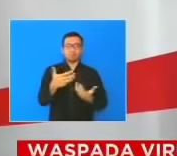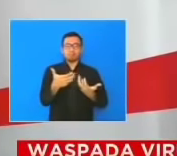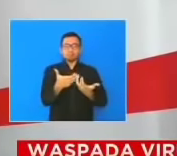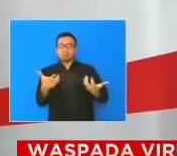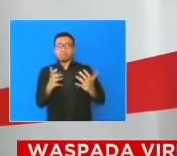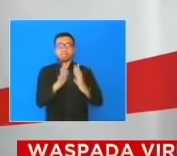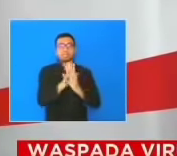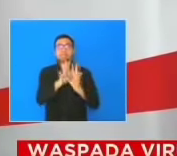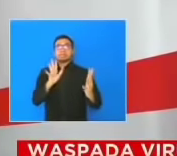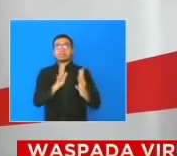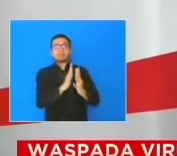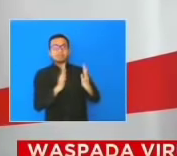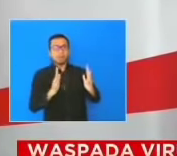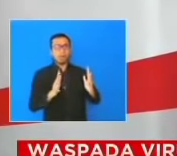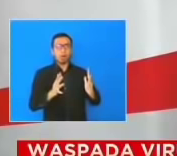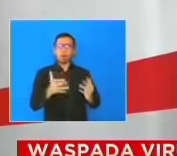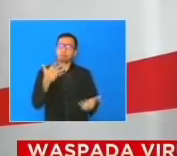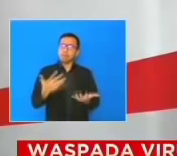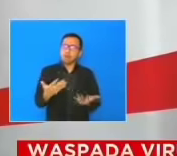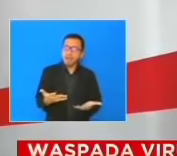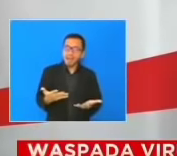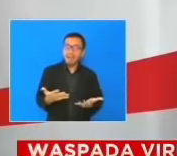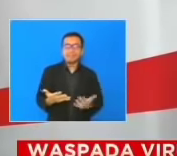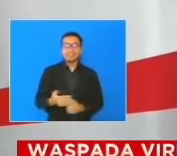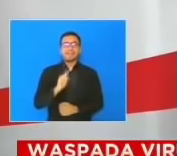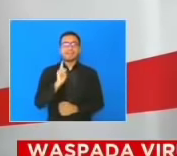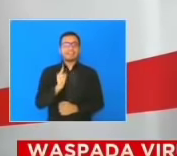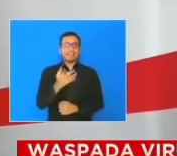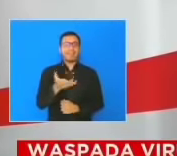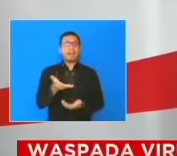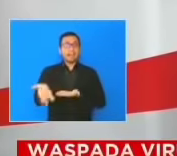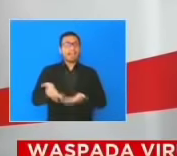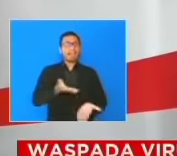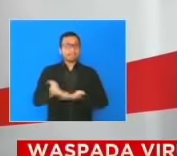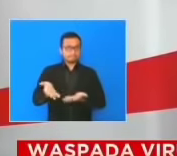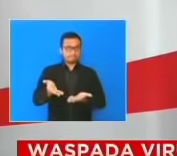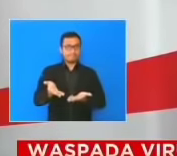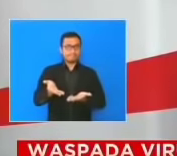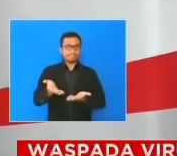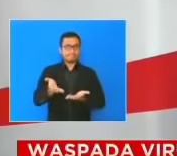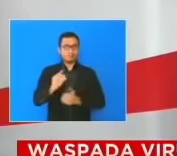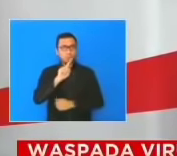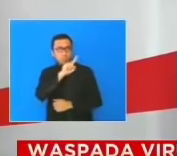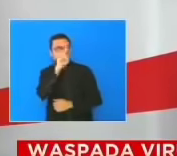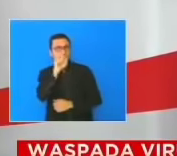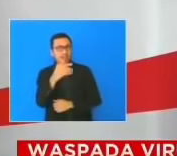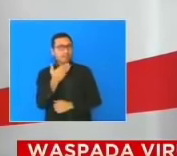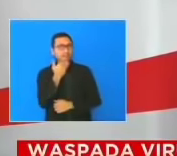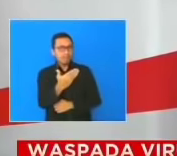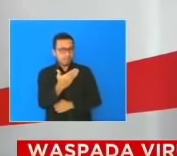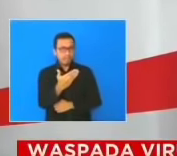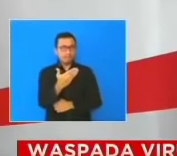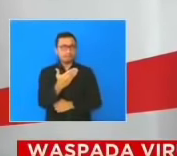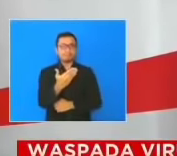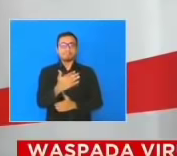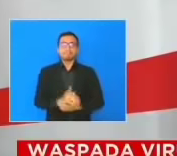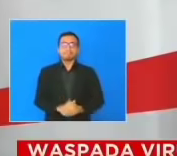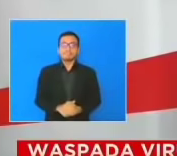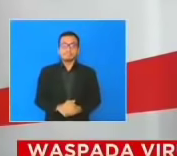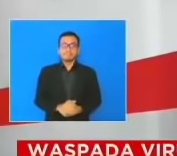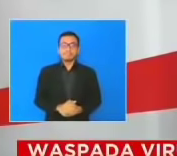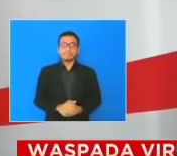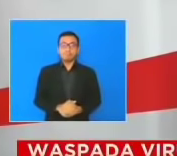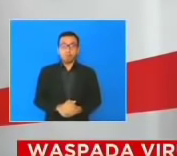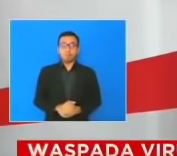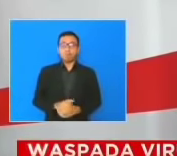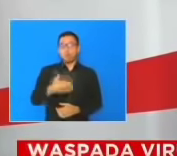besar, kita sudah menyediakan beberapa laman untuk kita bisa buka agar